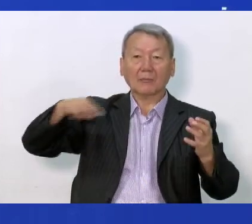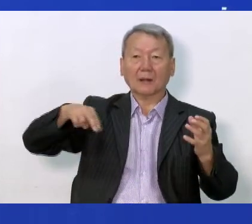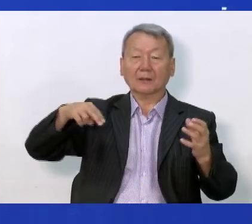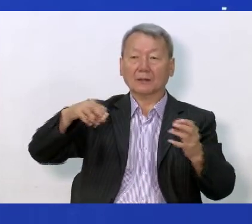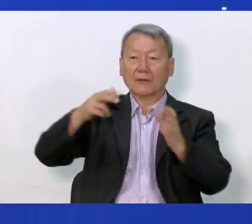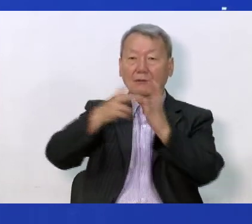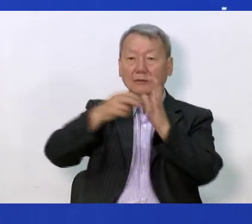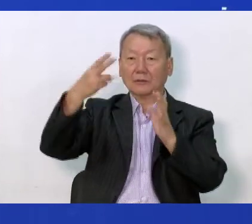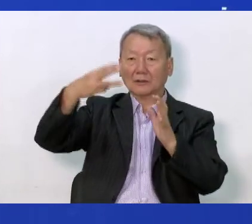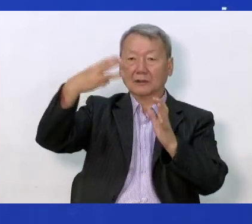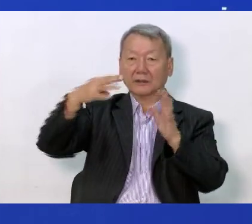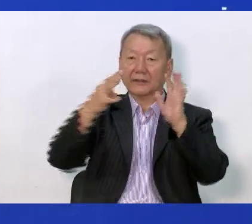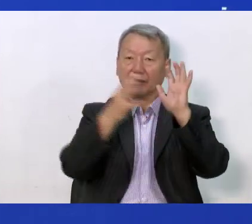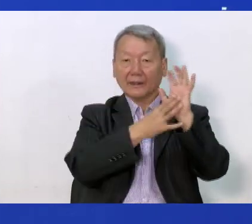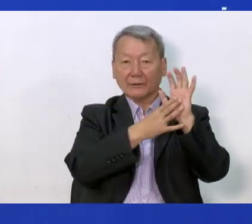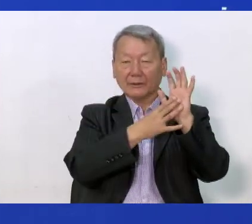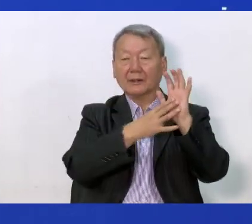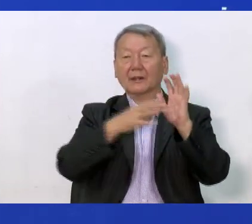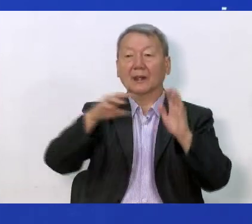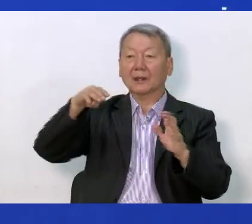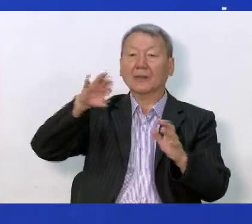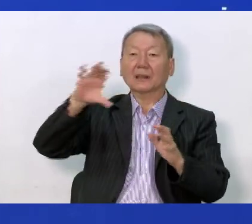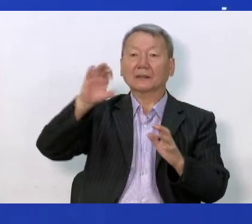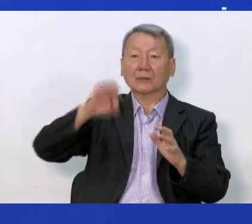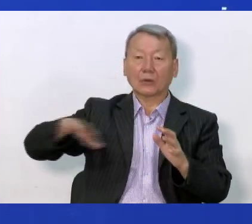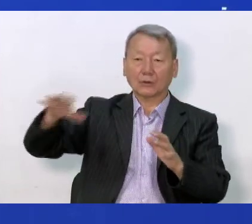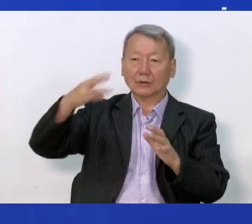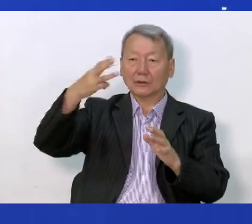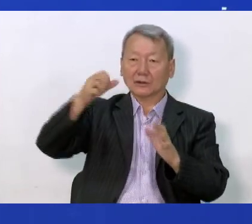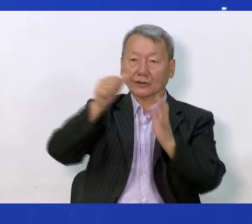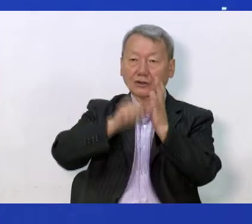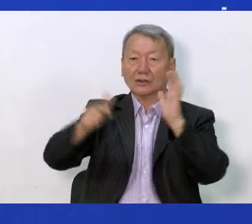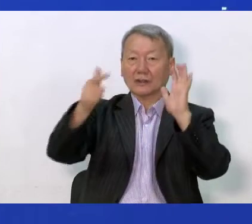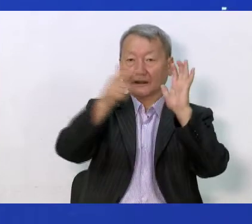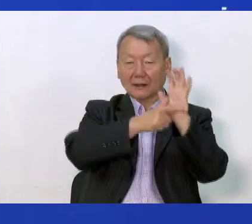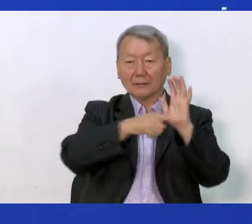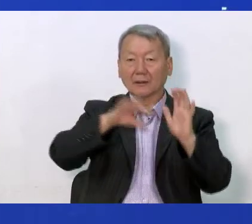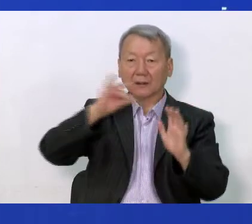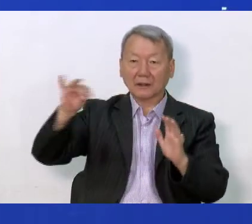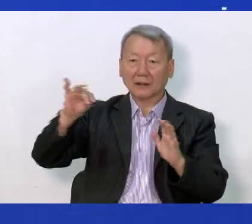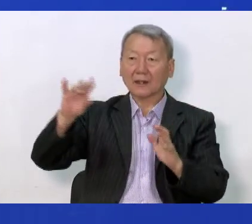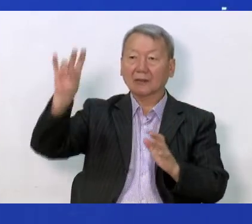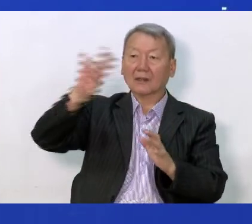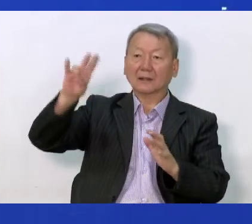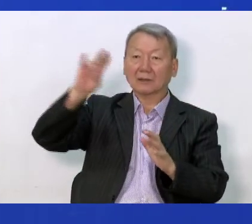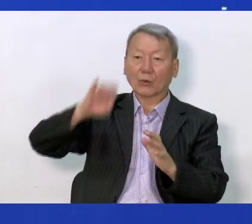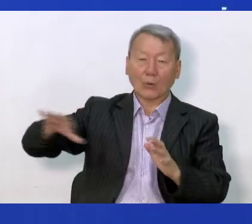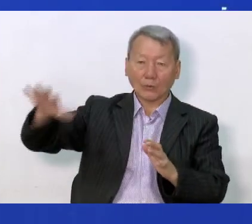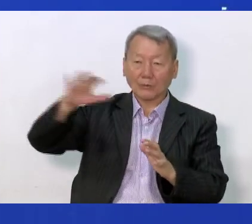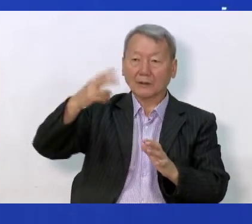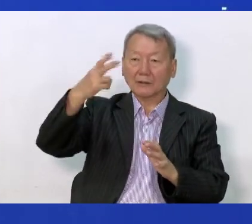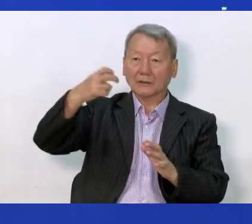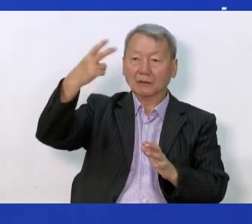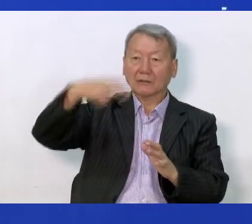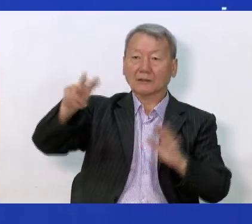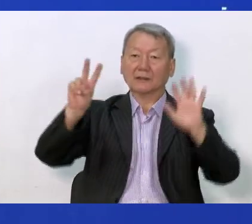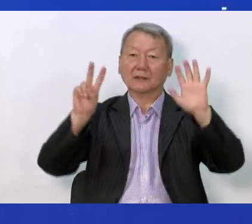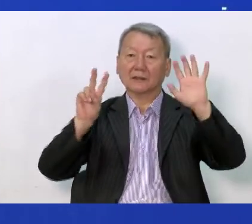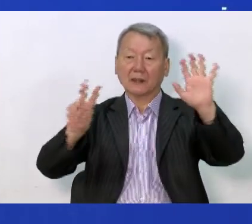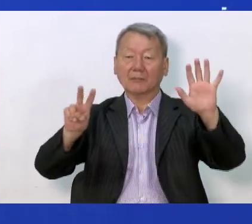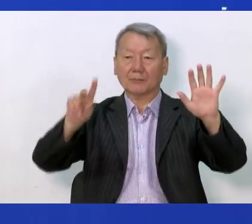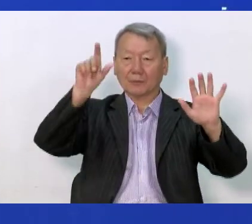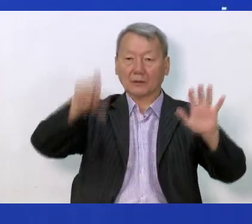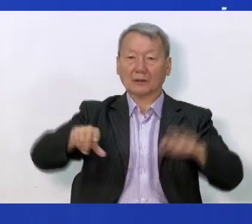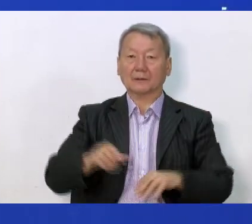области 839, в Таласской области 367 и в Нарынской области 227